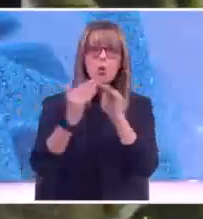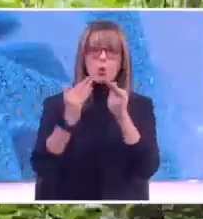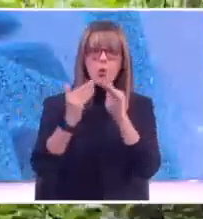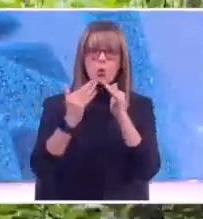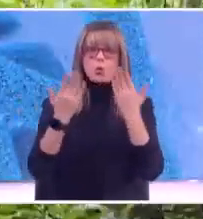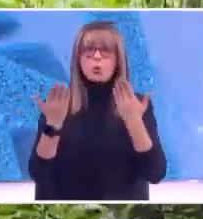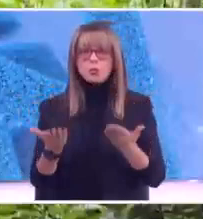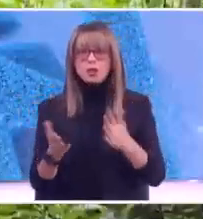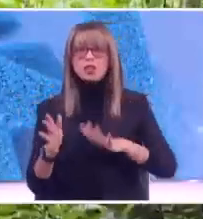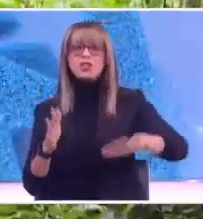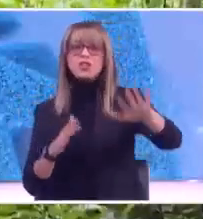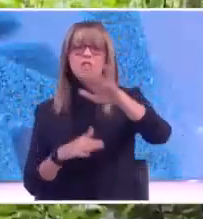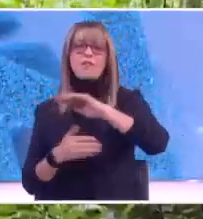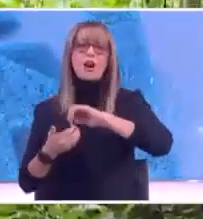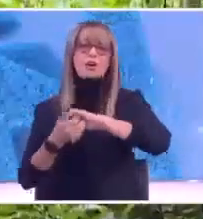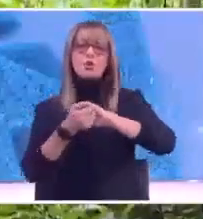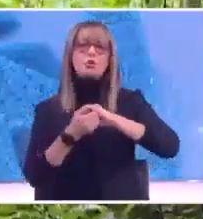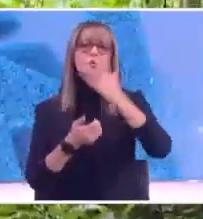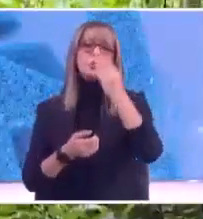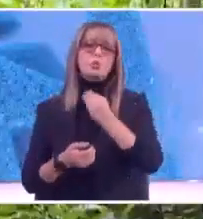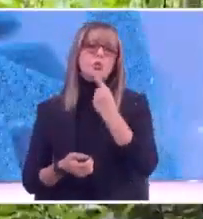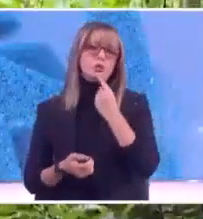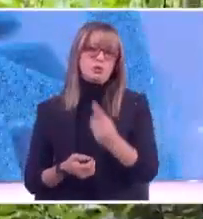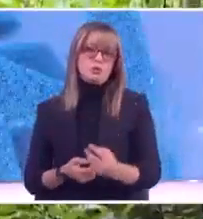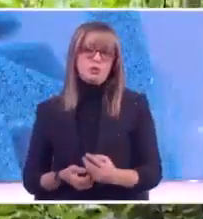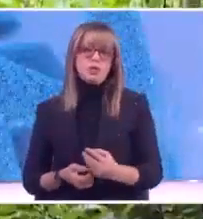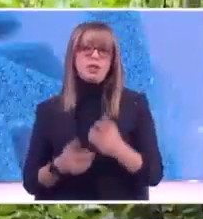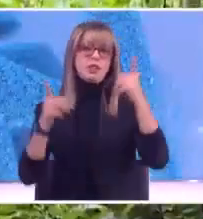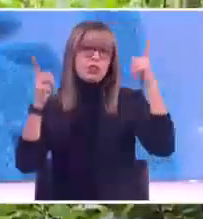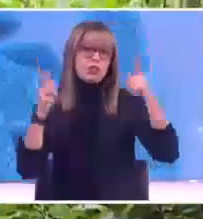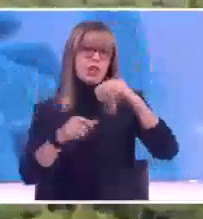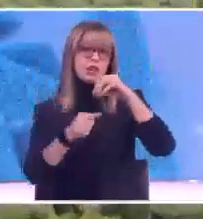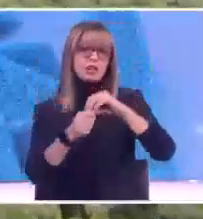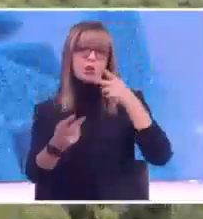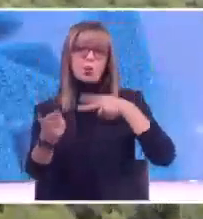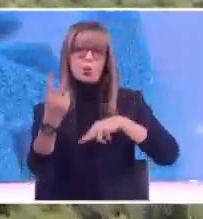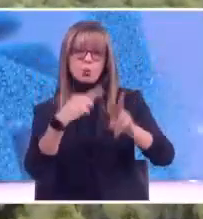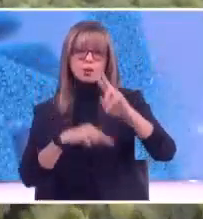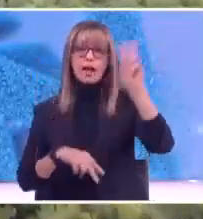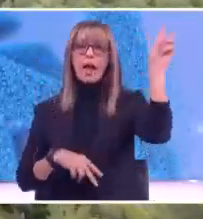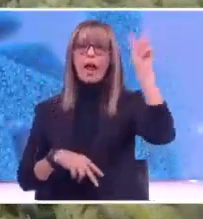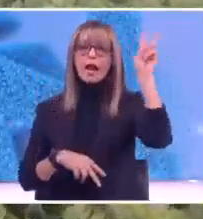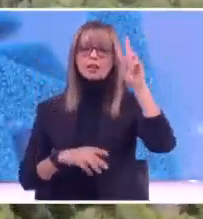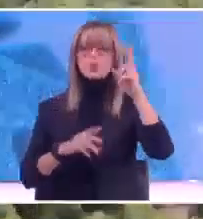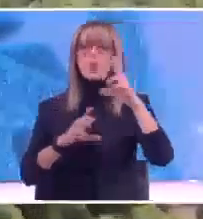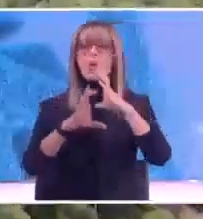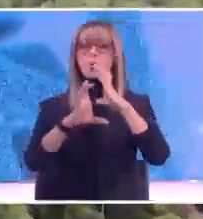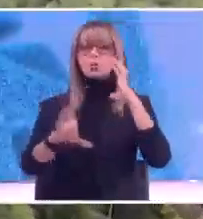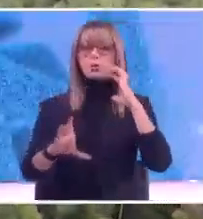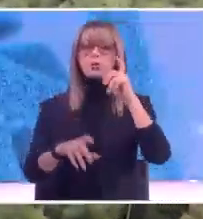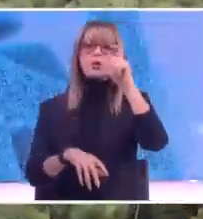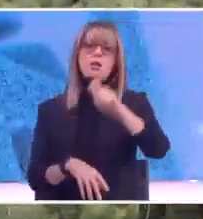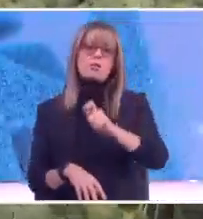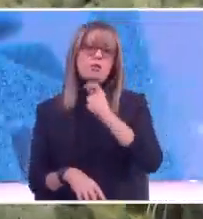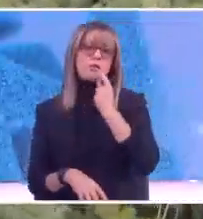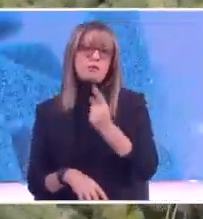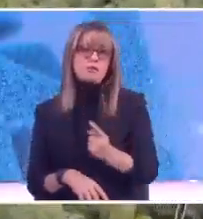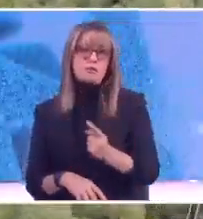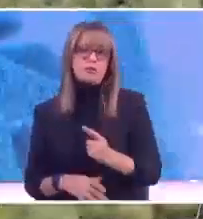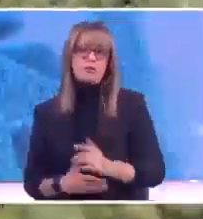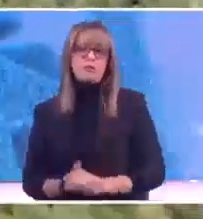ve tamamen çevreyle dost olacağını savunuyor. Şehir içi ulaşımın elektrikli otobüslerle sağlanacağı